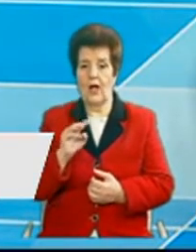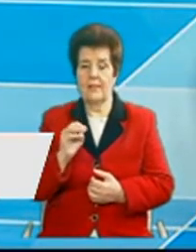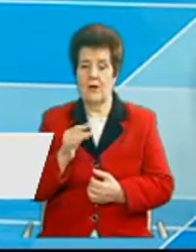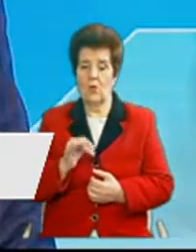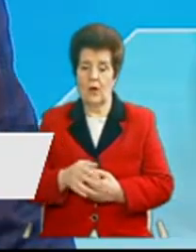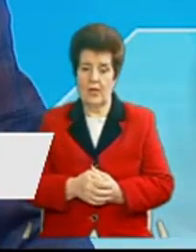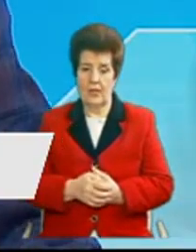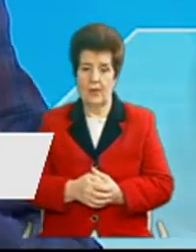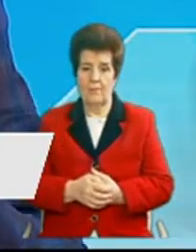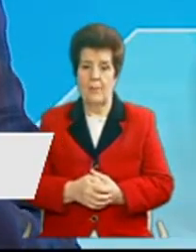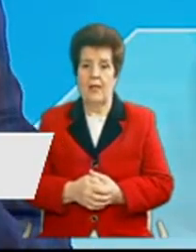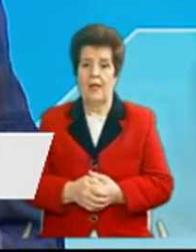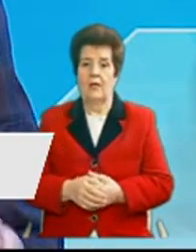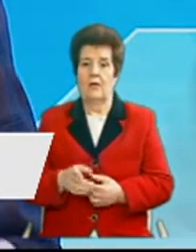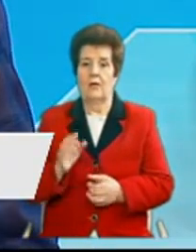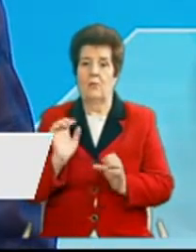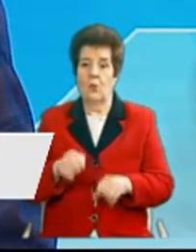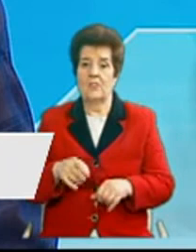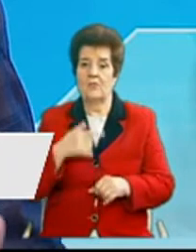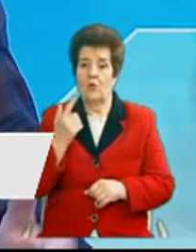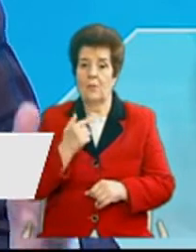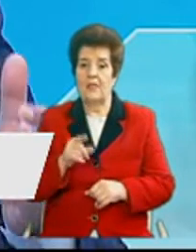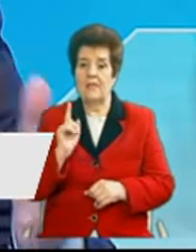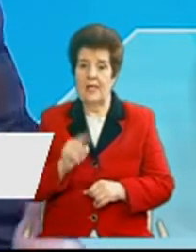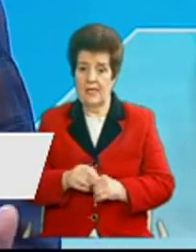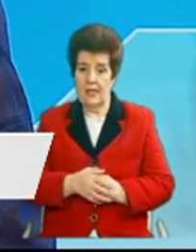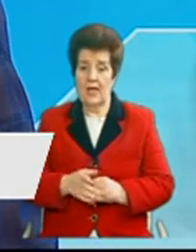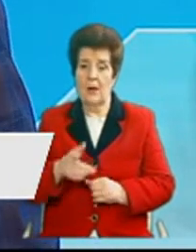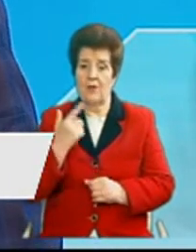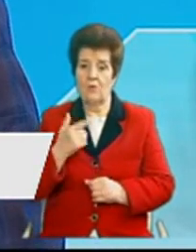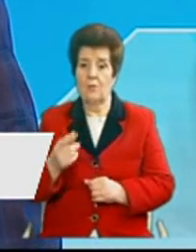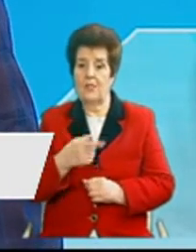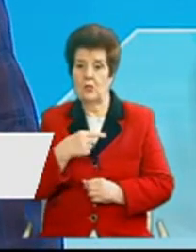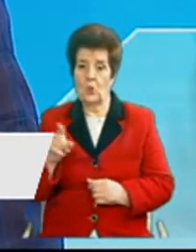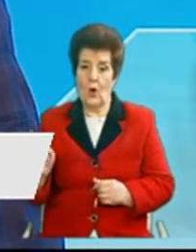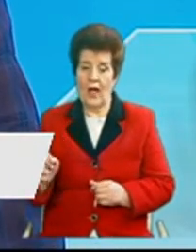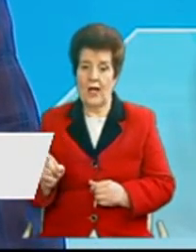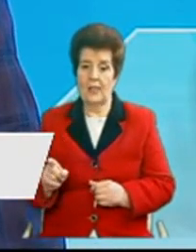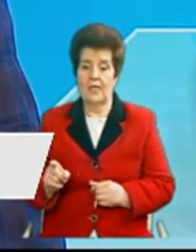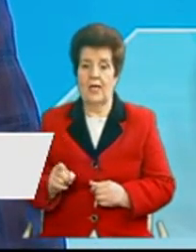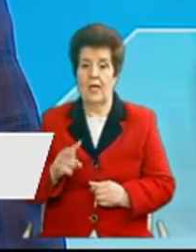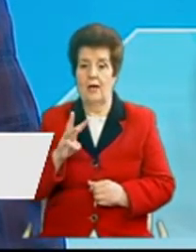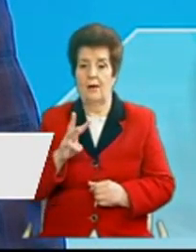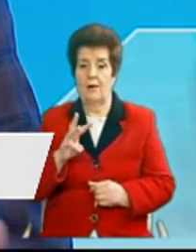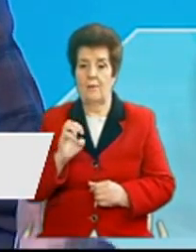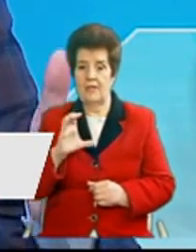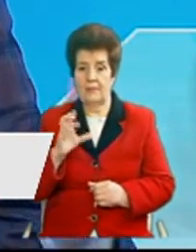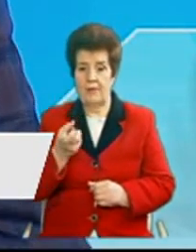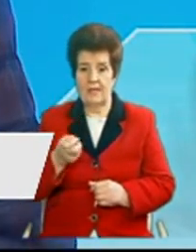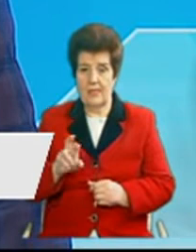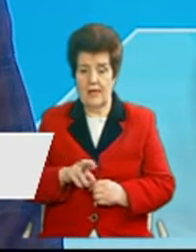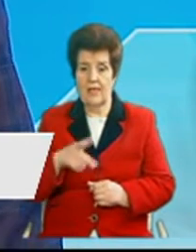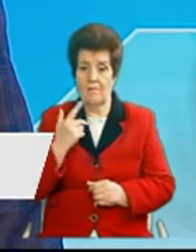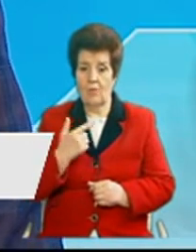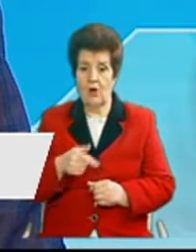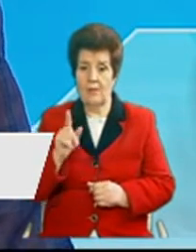vizat la două categorii și pot să vorbesc de ele, fiindcă am mai vorbit și cu alte mijloace mass media. E